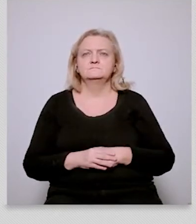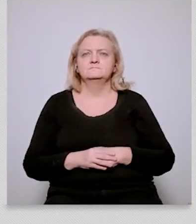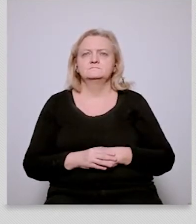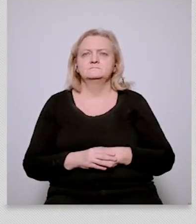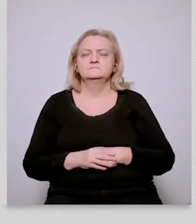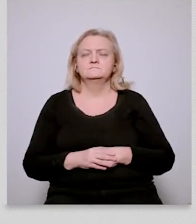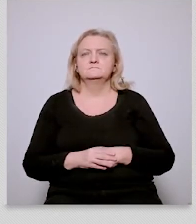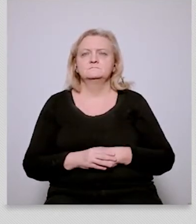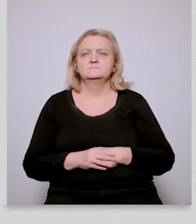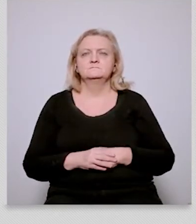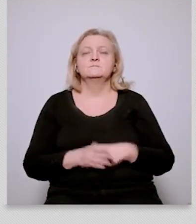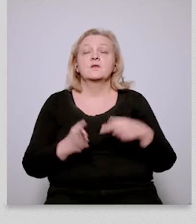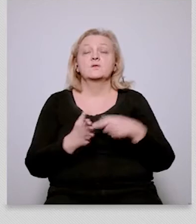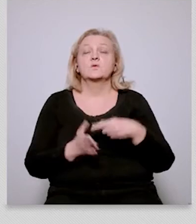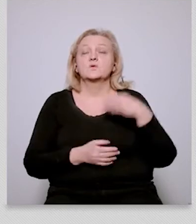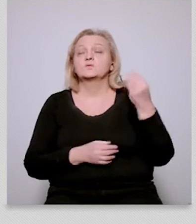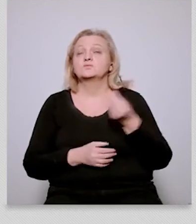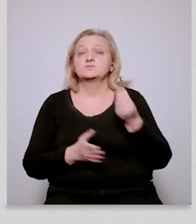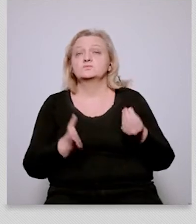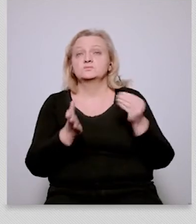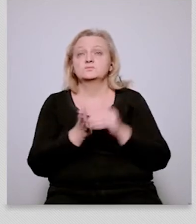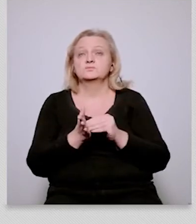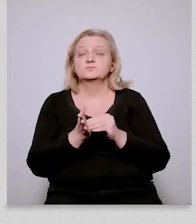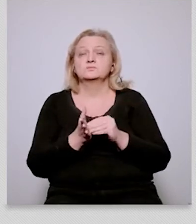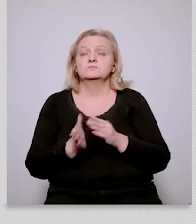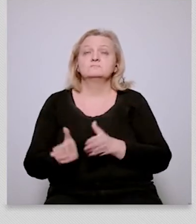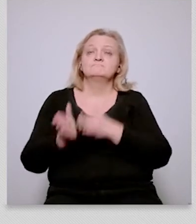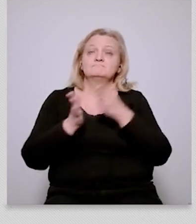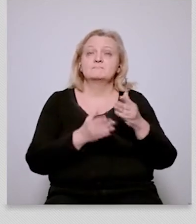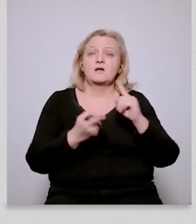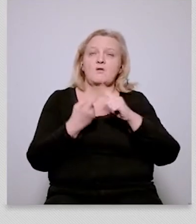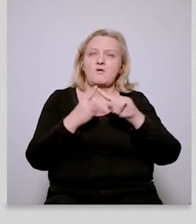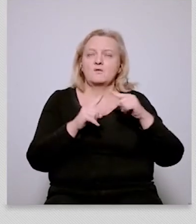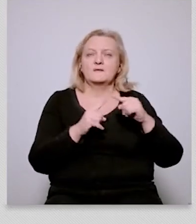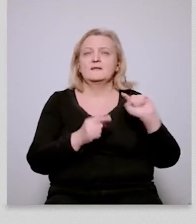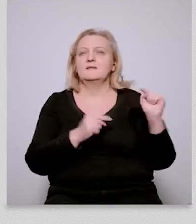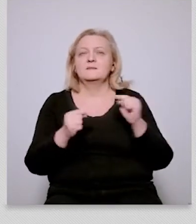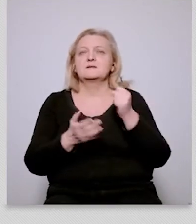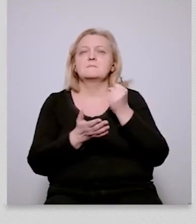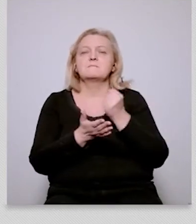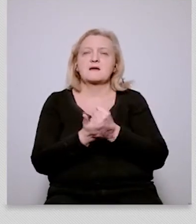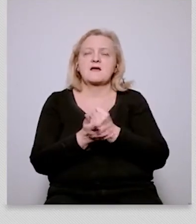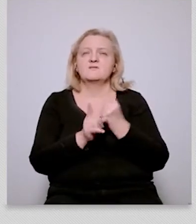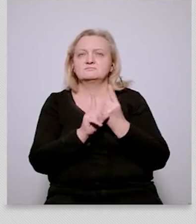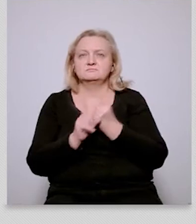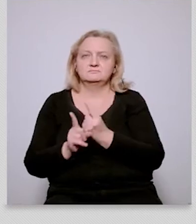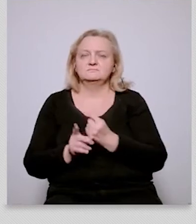i do tego dochodzi jeszcze kolejny kontekst dyskusja o praworządności